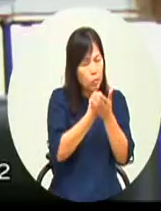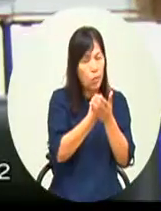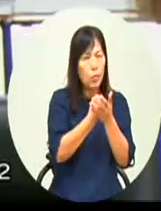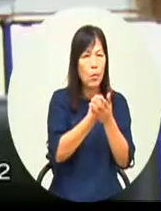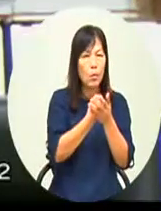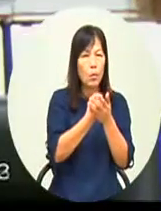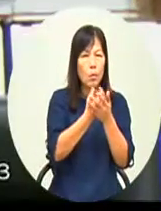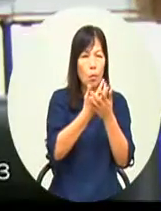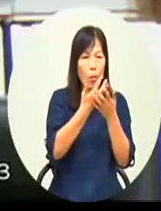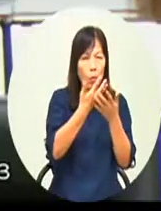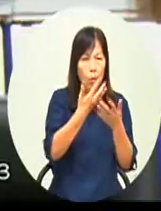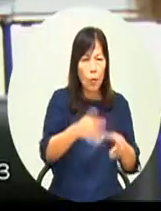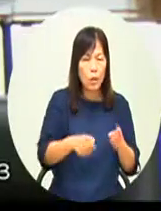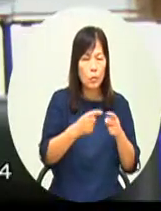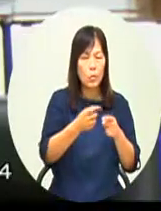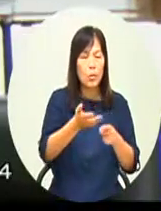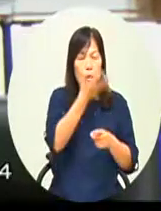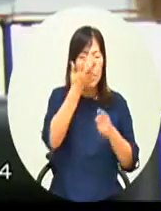多的游客。